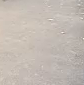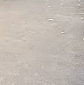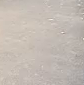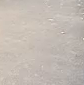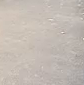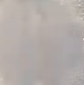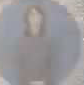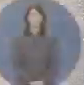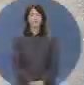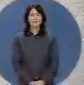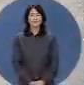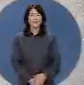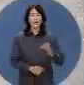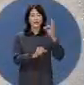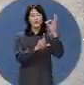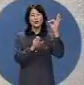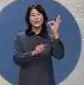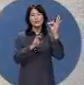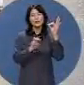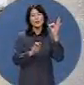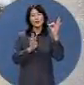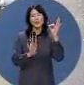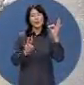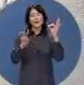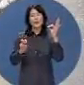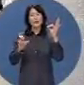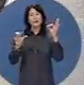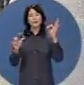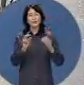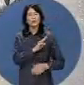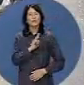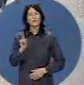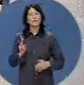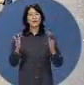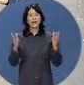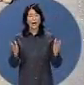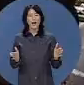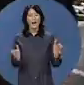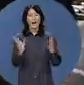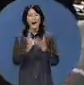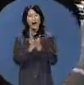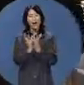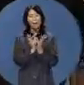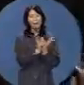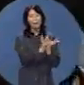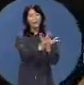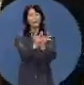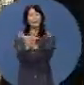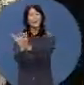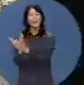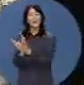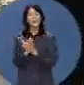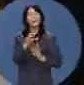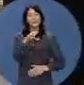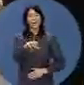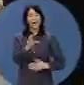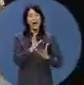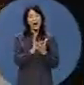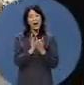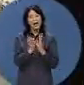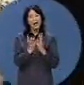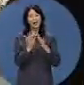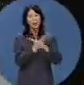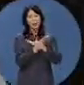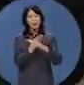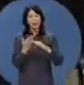です10月24日25日の2日間花の街作りセンターフローラムで花と